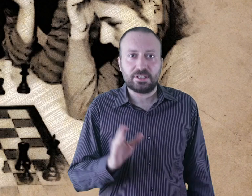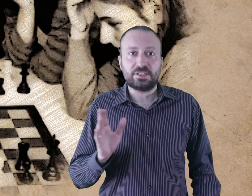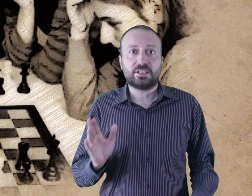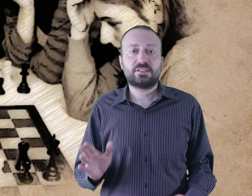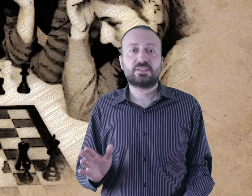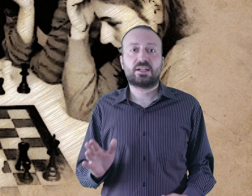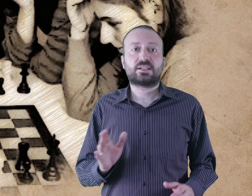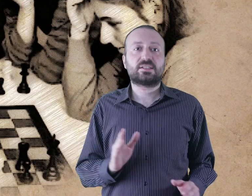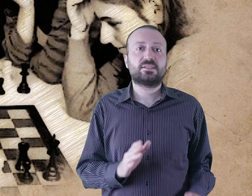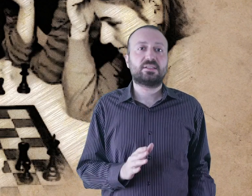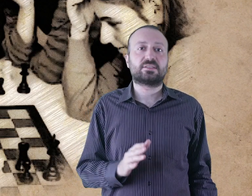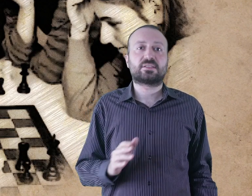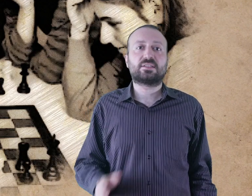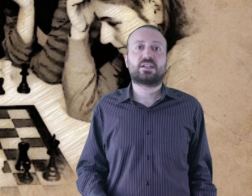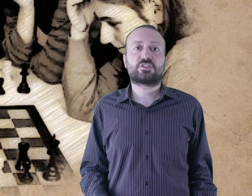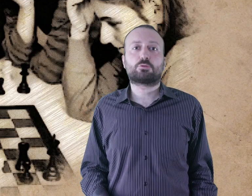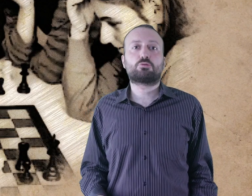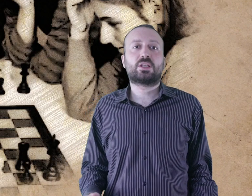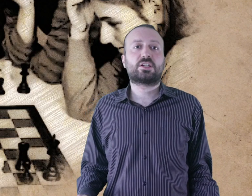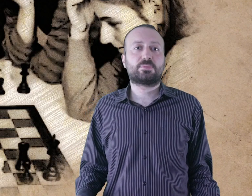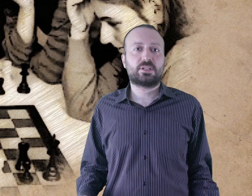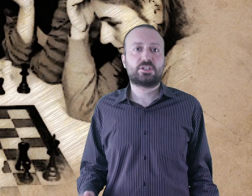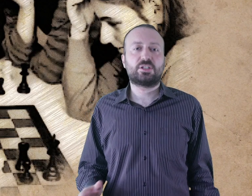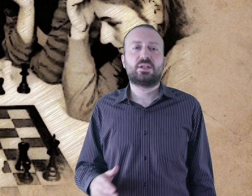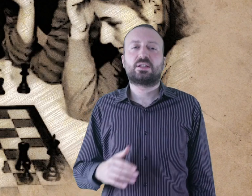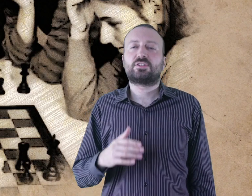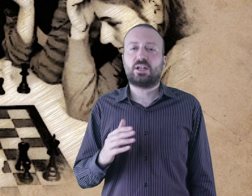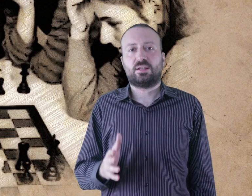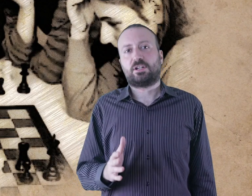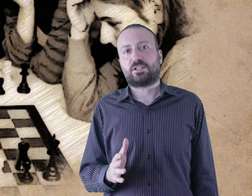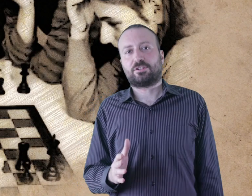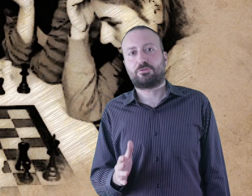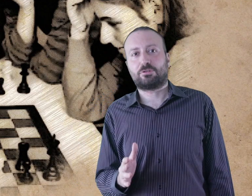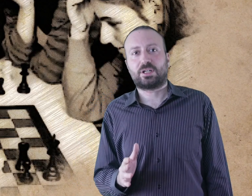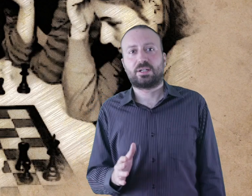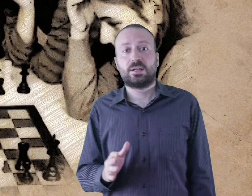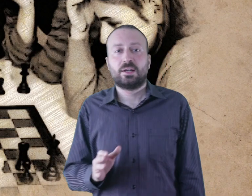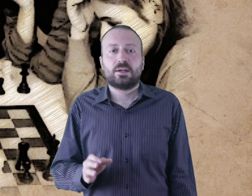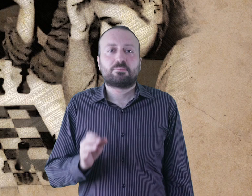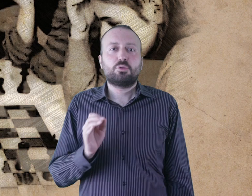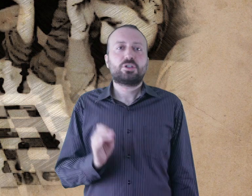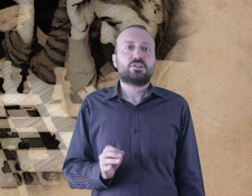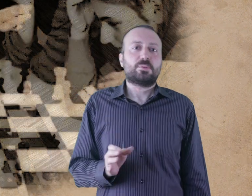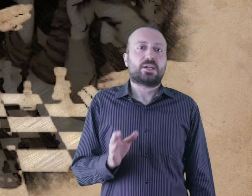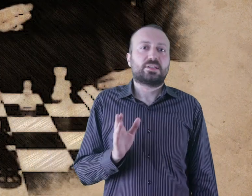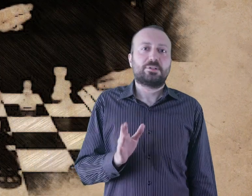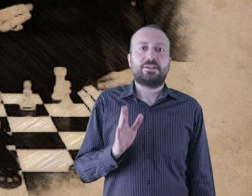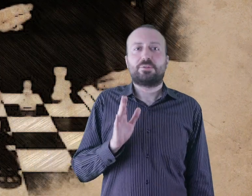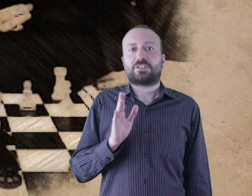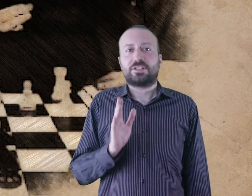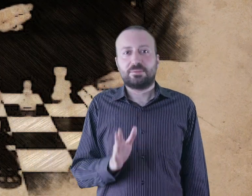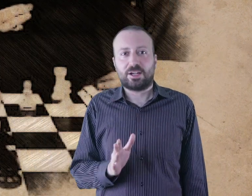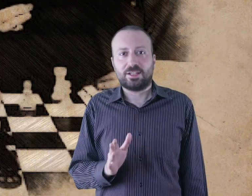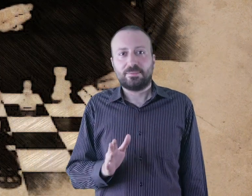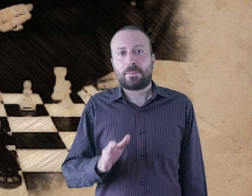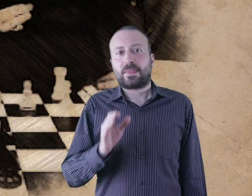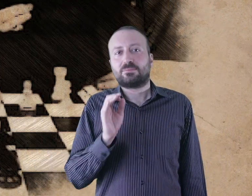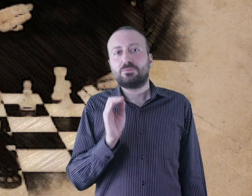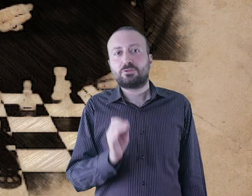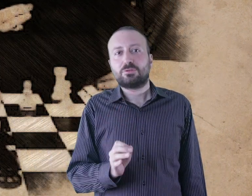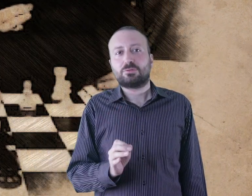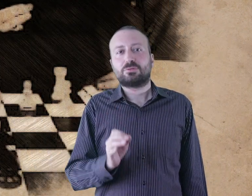Normal eğitimlerinin yanı sıra kızlarının satrançta uzmanlaşmaları için canla başla çalışıyorlar. Bu çalışmalar tabii en baştan